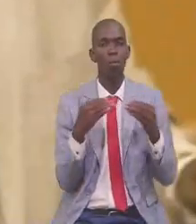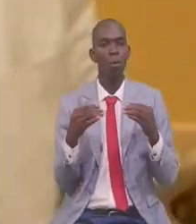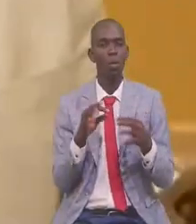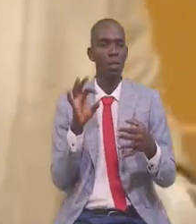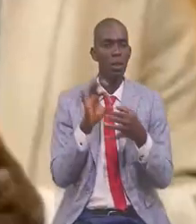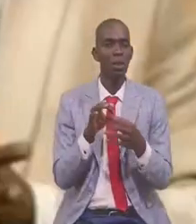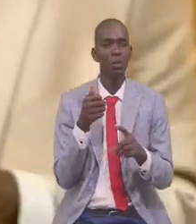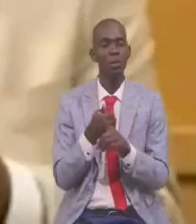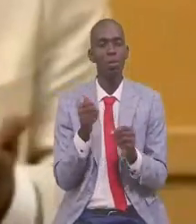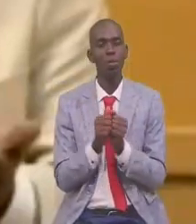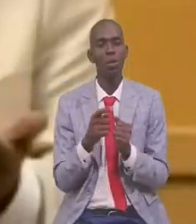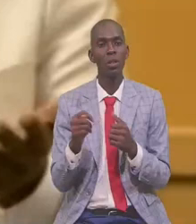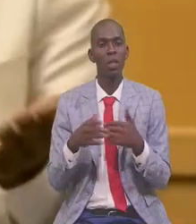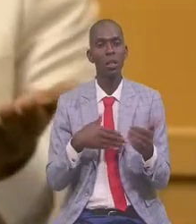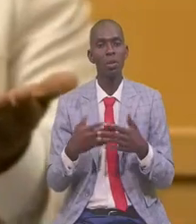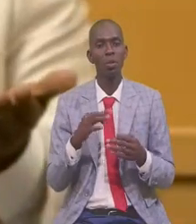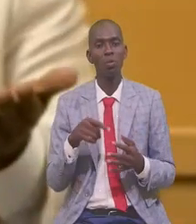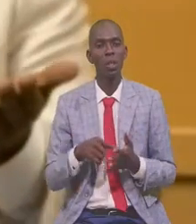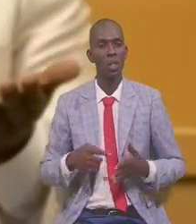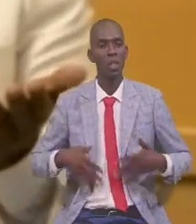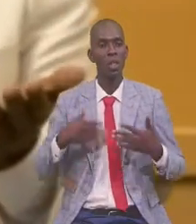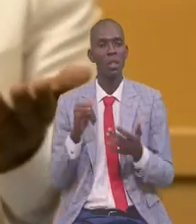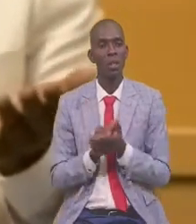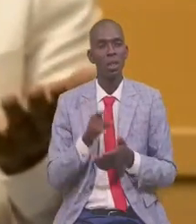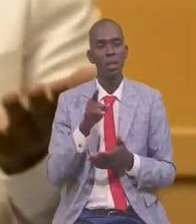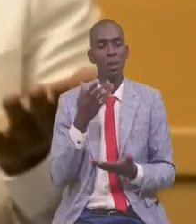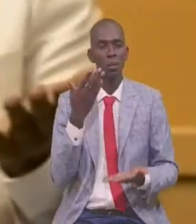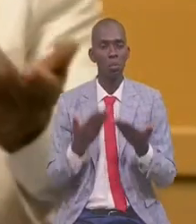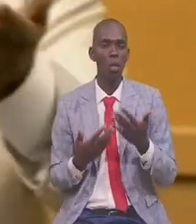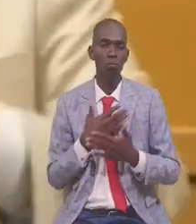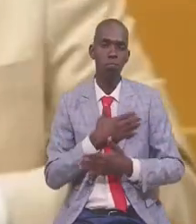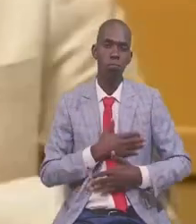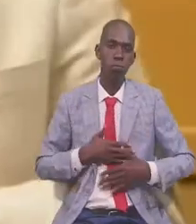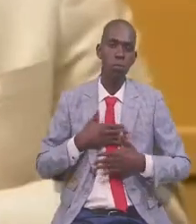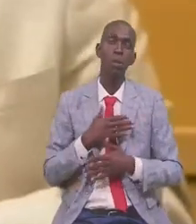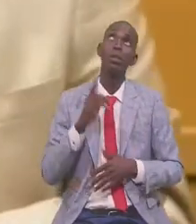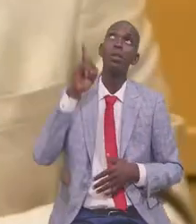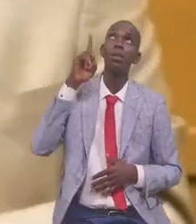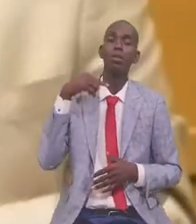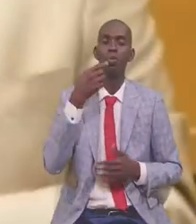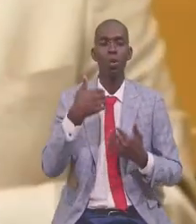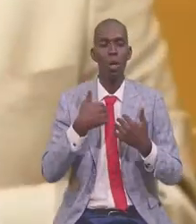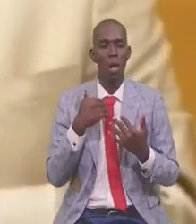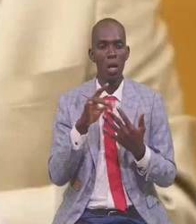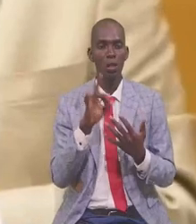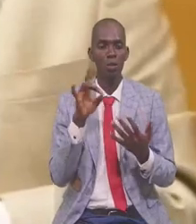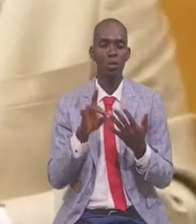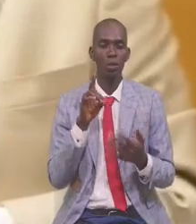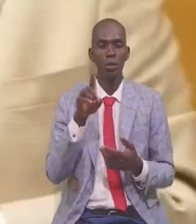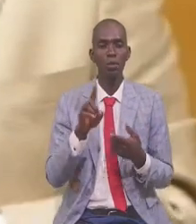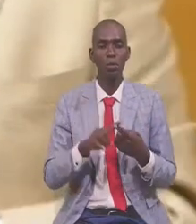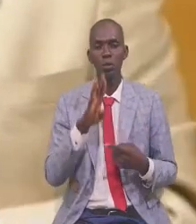se met dans les choses de ce monde. Il n'est pas de soldat qui s'embarrasse des affaires de la vie s'il veut plaire à celui qui l'a